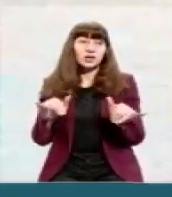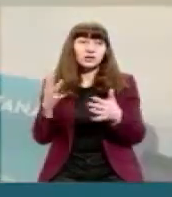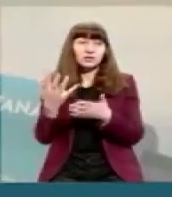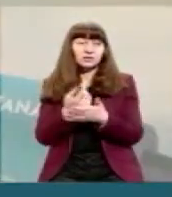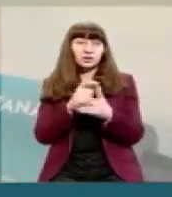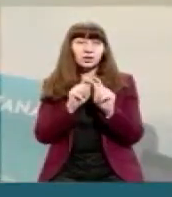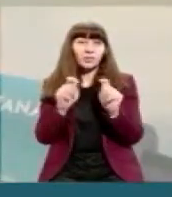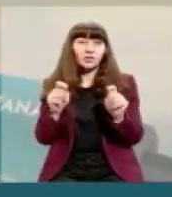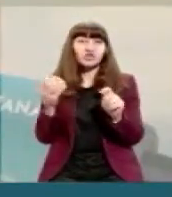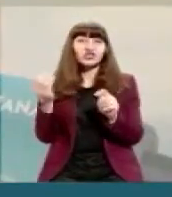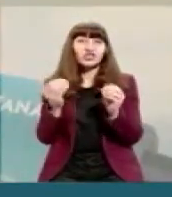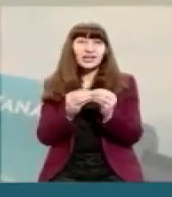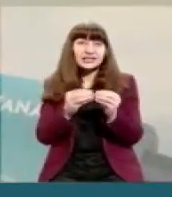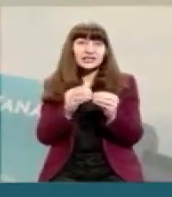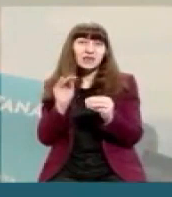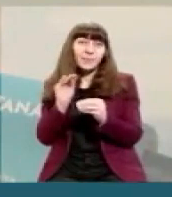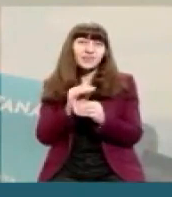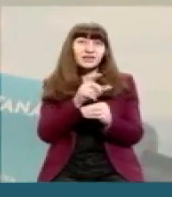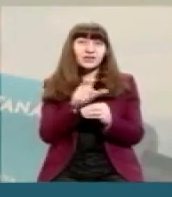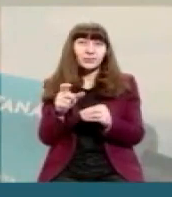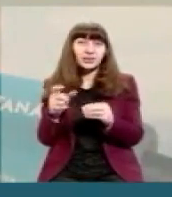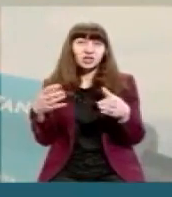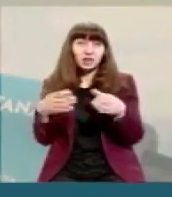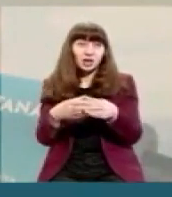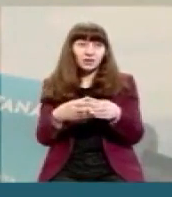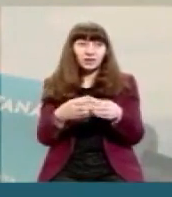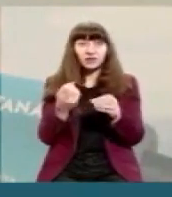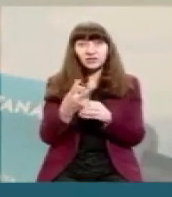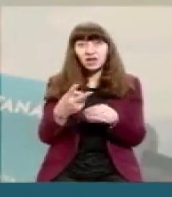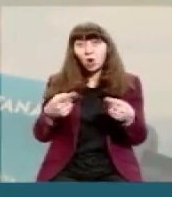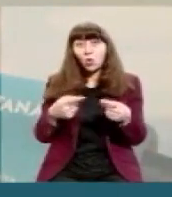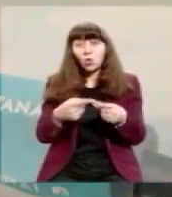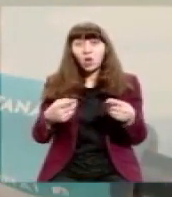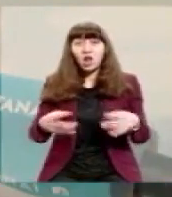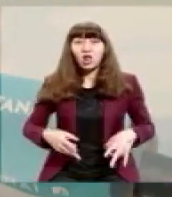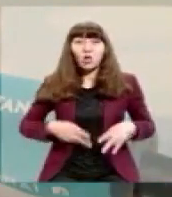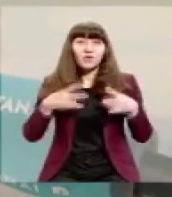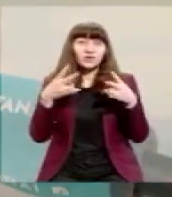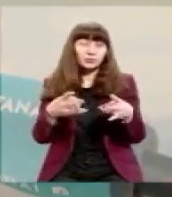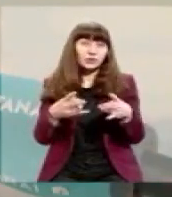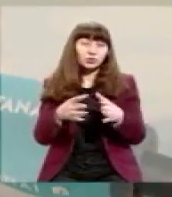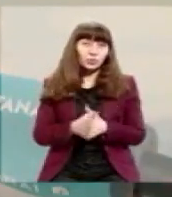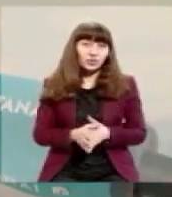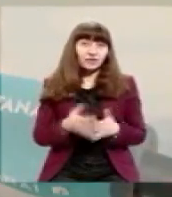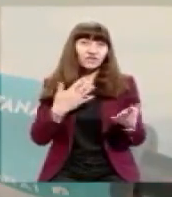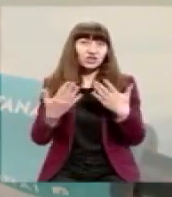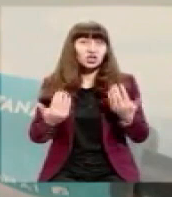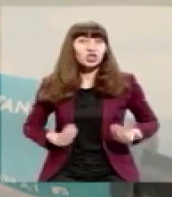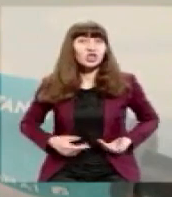подозреваемых. Преступная группа подозревается в совершении 12 уголовных правонарушений в отношении жителей